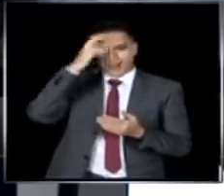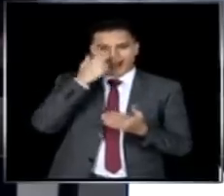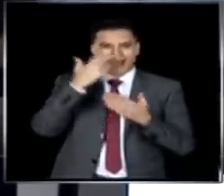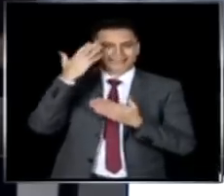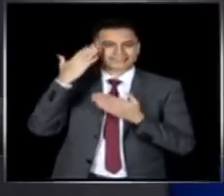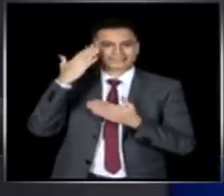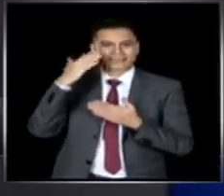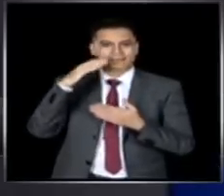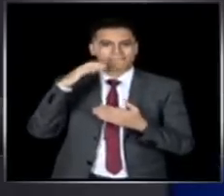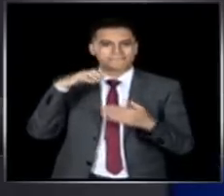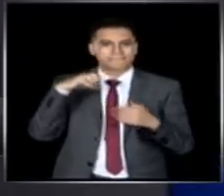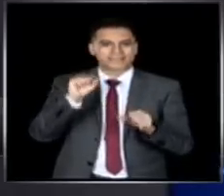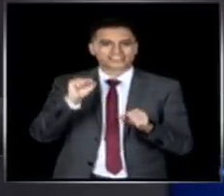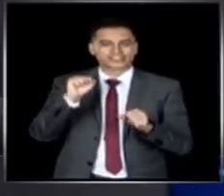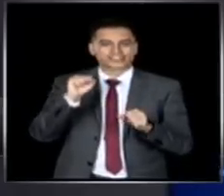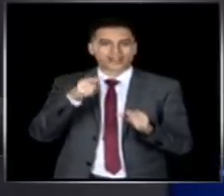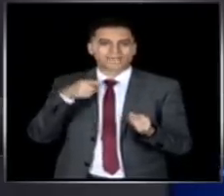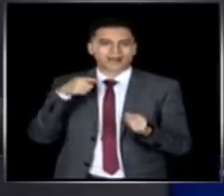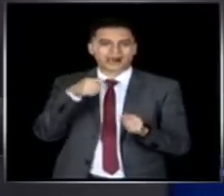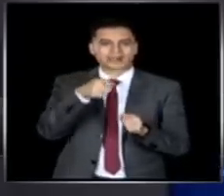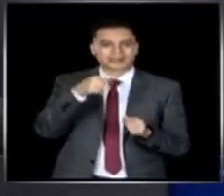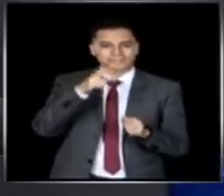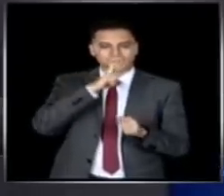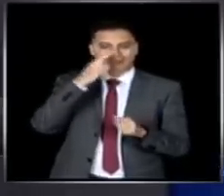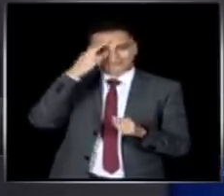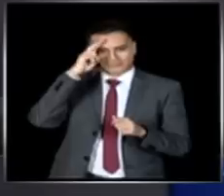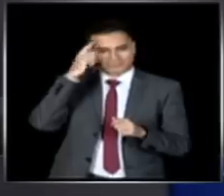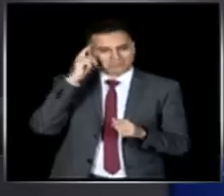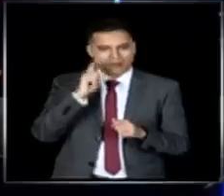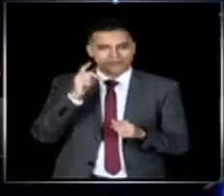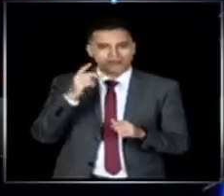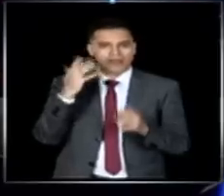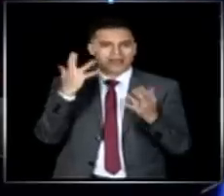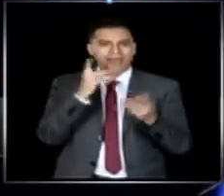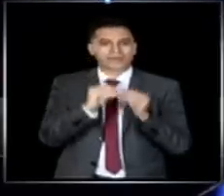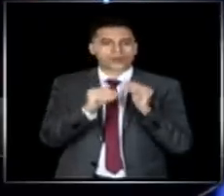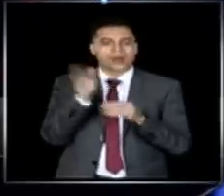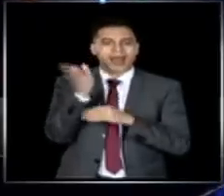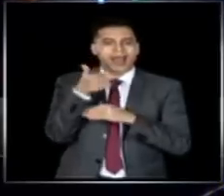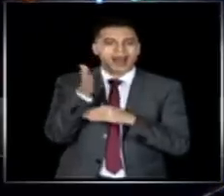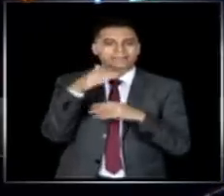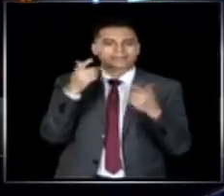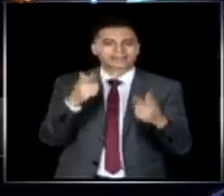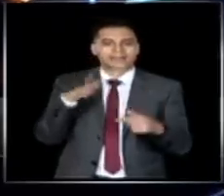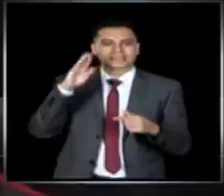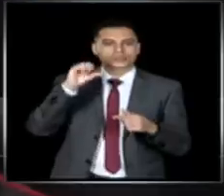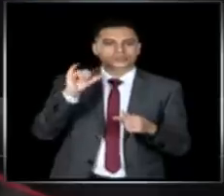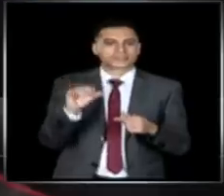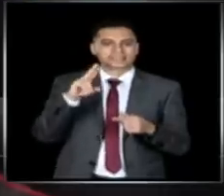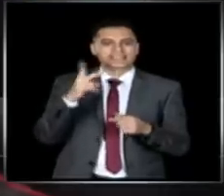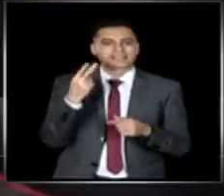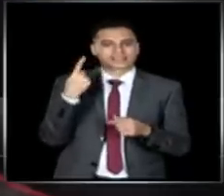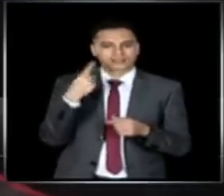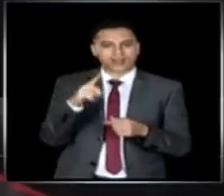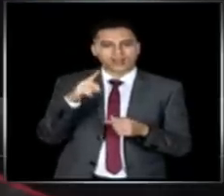في مجلس الشيوخ عام 44 قبل الميلاد؟ باس. كم عدد ألوان علم دولة السويد؟ 2.